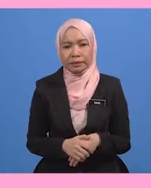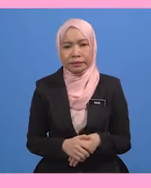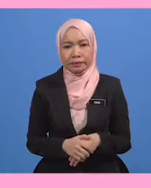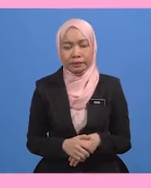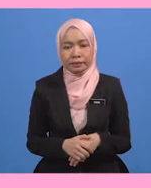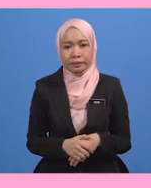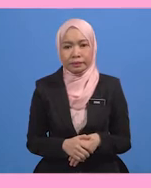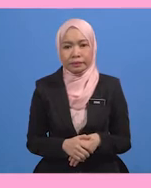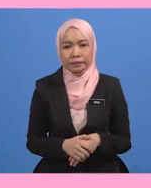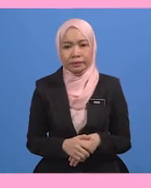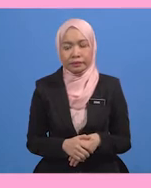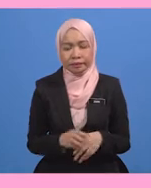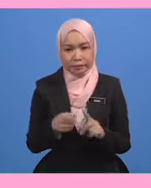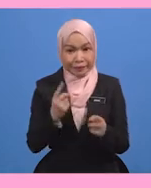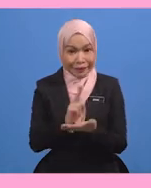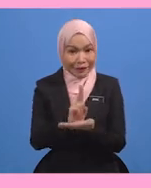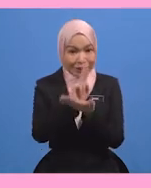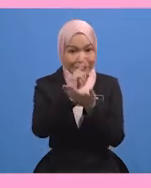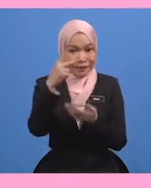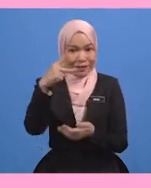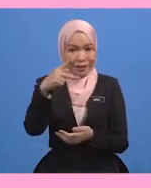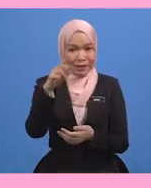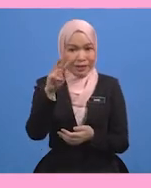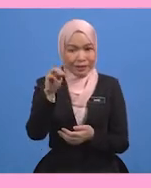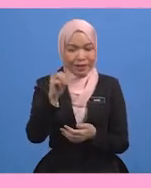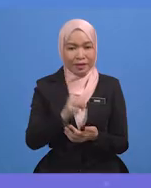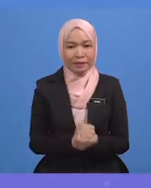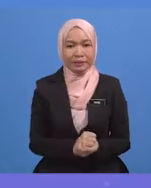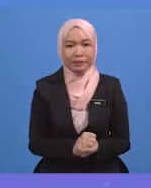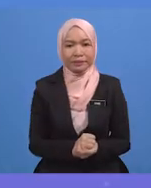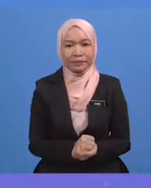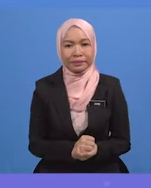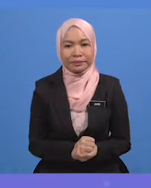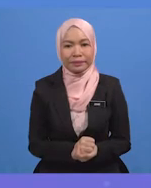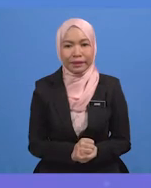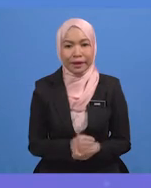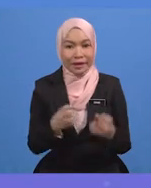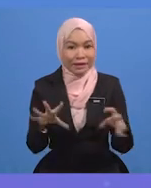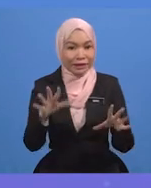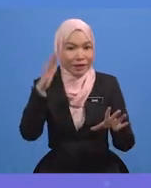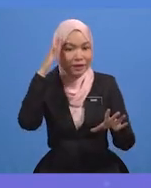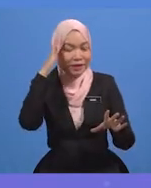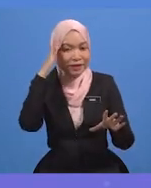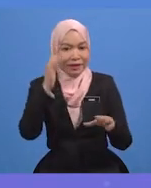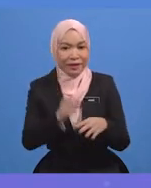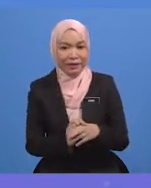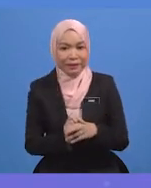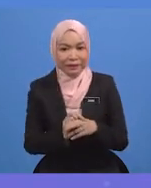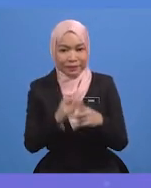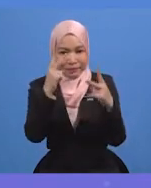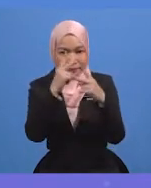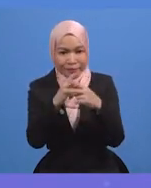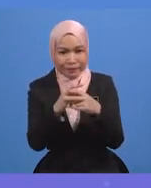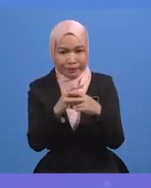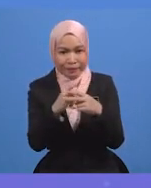juga daripada Universiti Kebangsaan Malaysia. Setelah mengetahui dan meneroka tentang